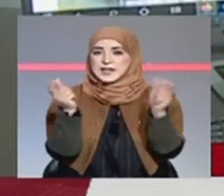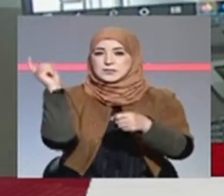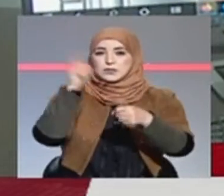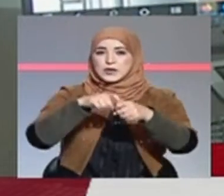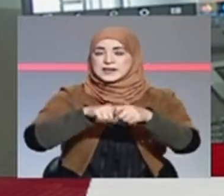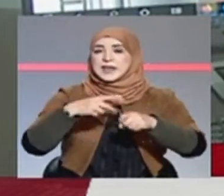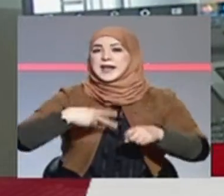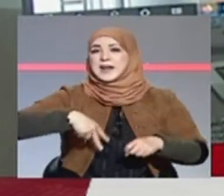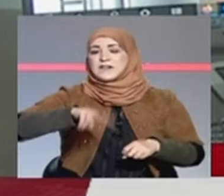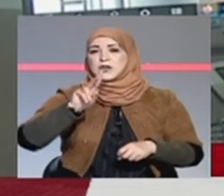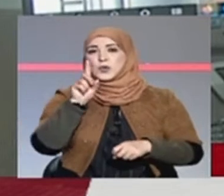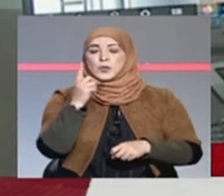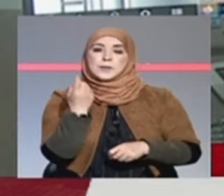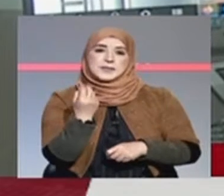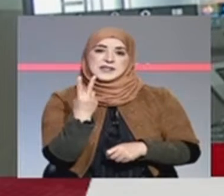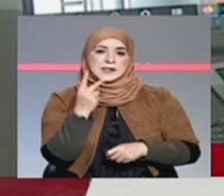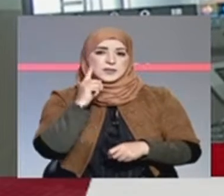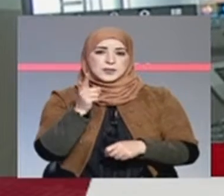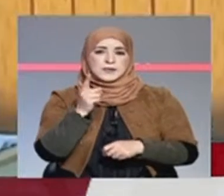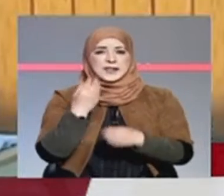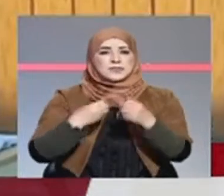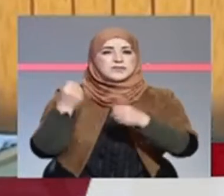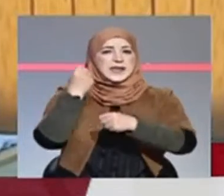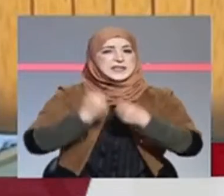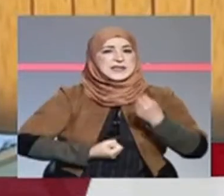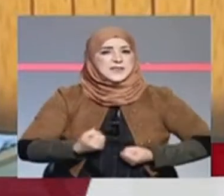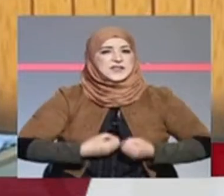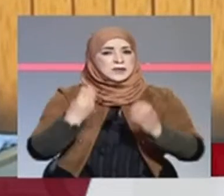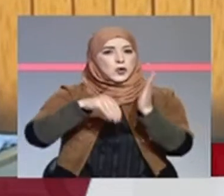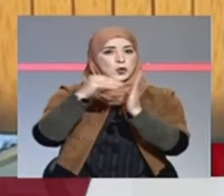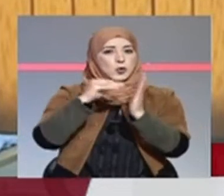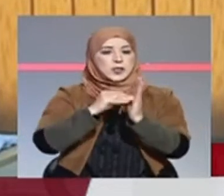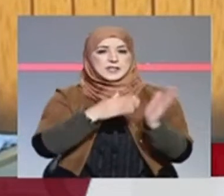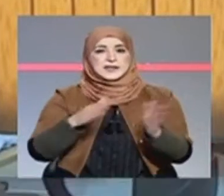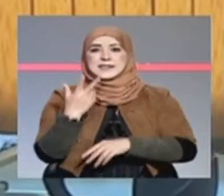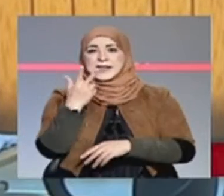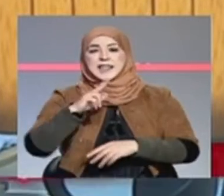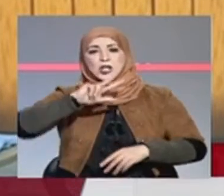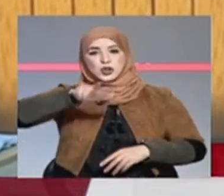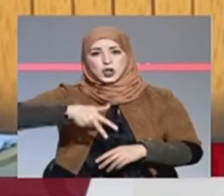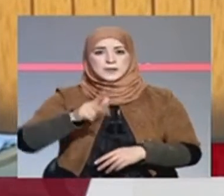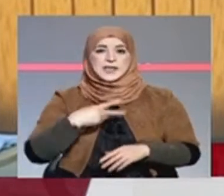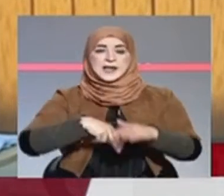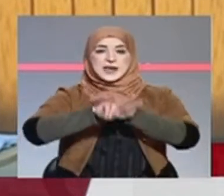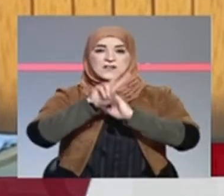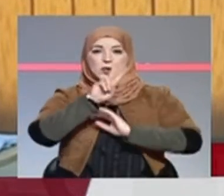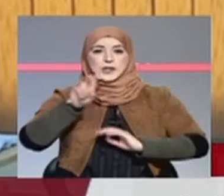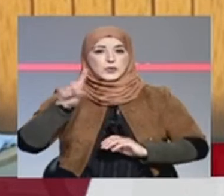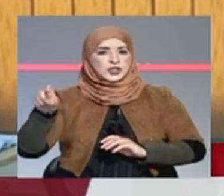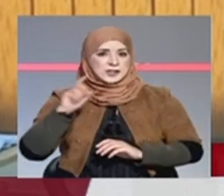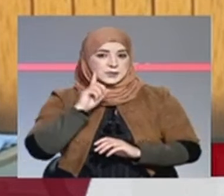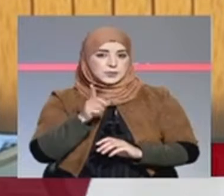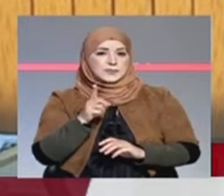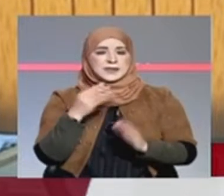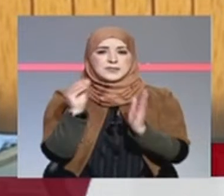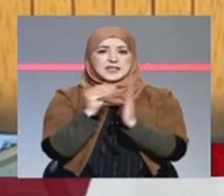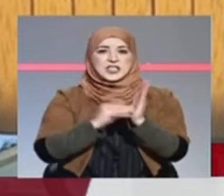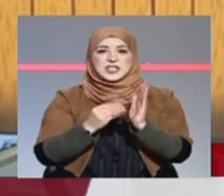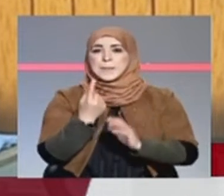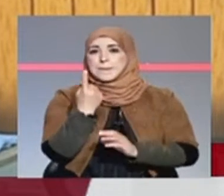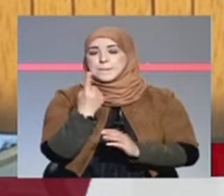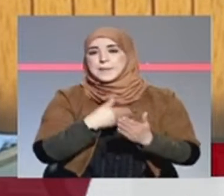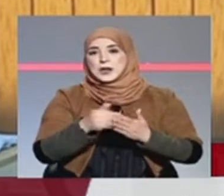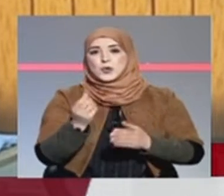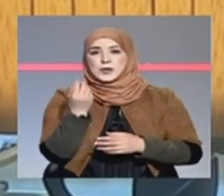ومائتين مع ارتفاع عدد المعاملات ثلاثه اشهر لسنه الفين وواحد وعشرين تم تسجيل قرب مليون ومائه الف